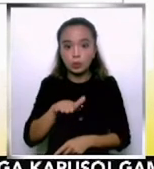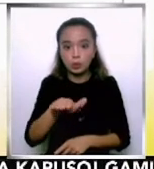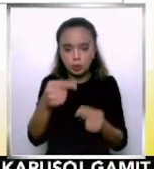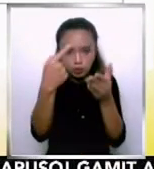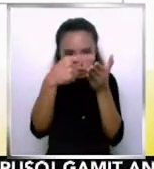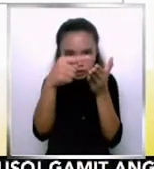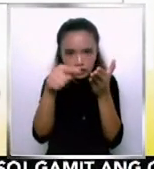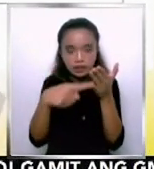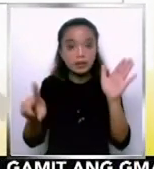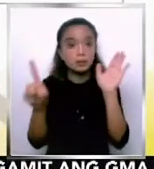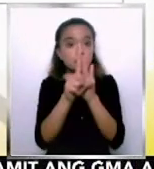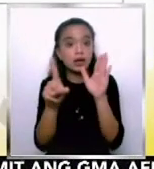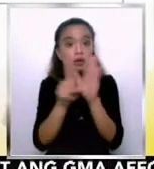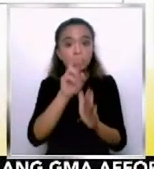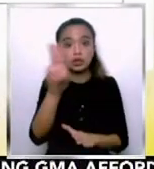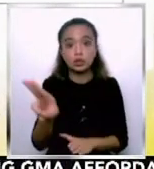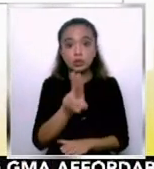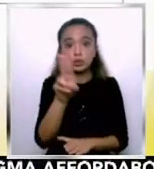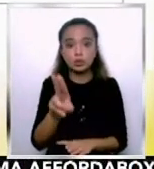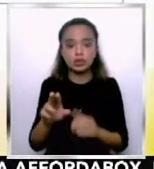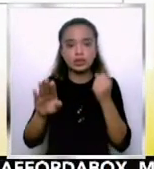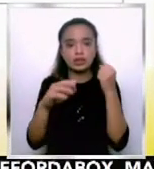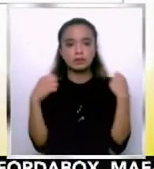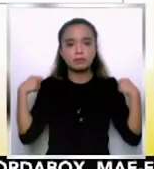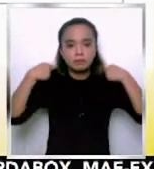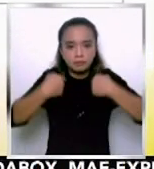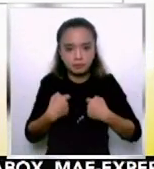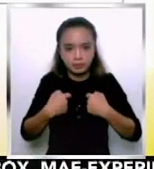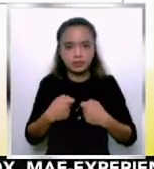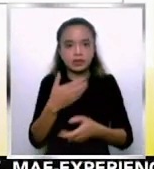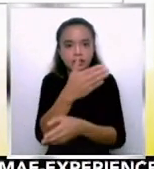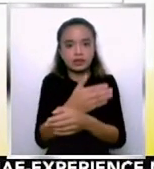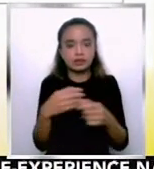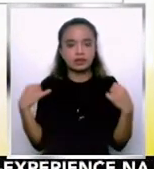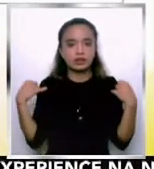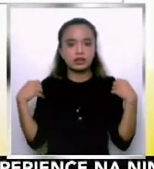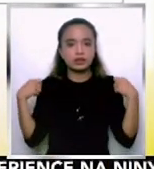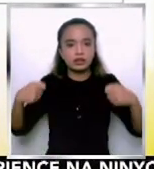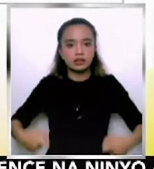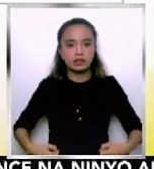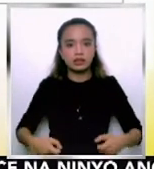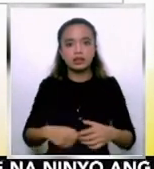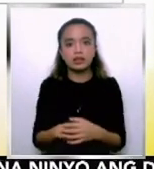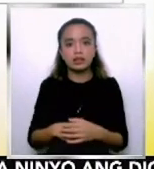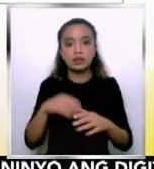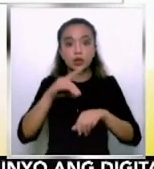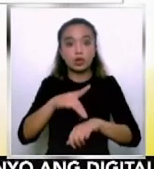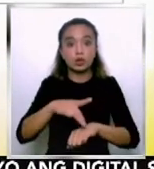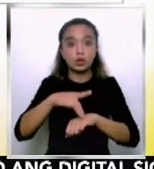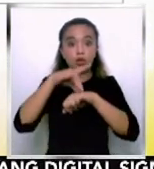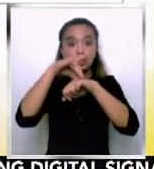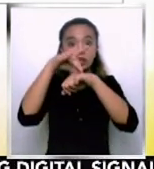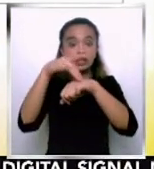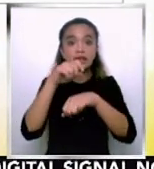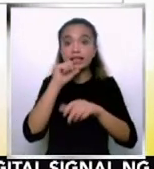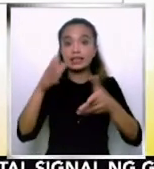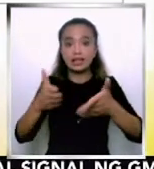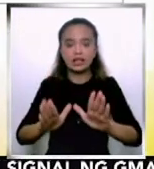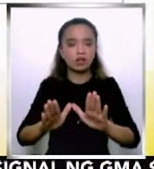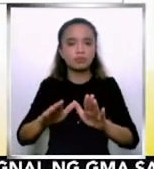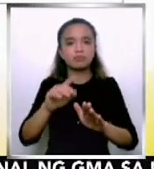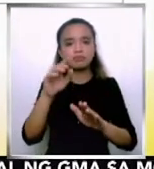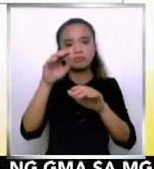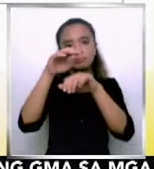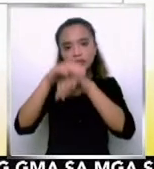Ipagbabawal ang pagsusuot ng backpack at jacket. Pababagsakin ang mga lilipad na drone na hindi otorisado. Bawal ang matutulis na bagay gaya ng